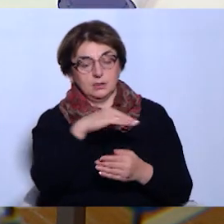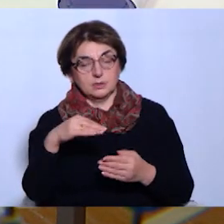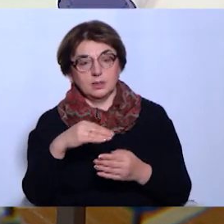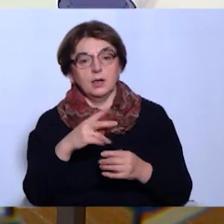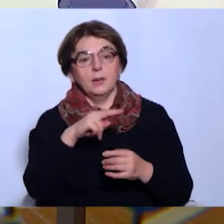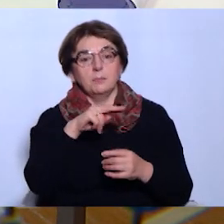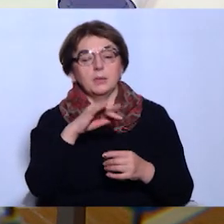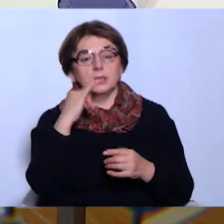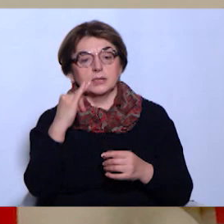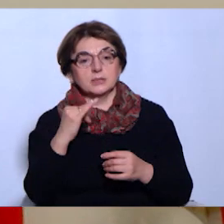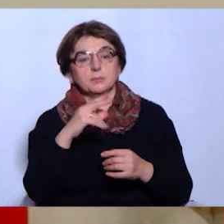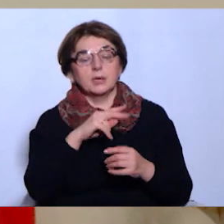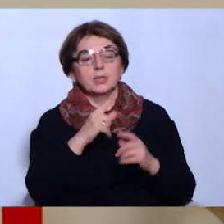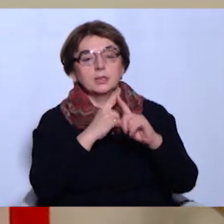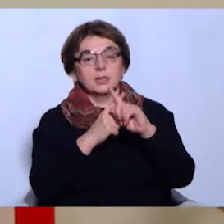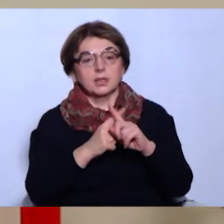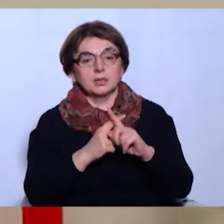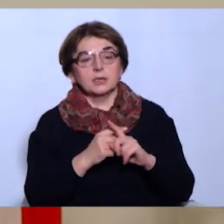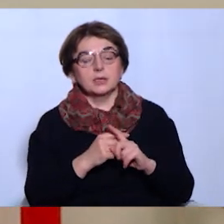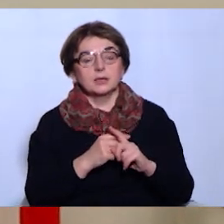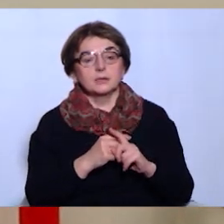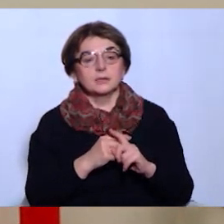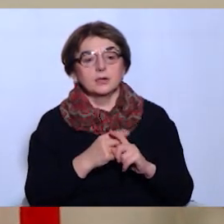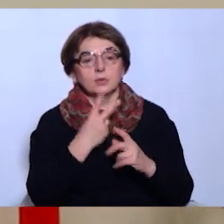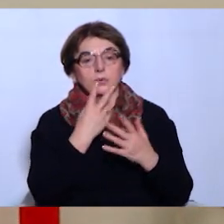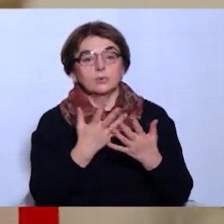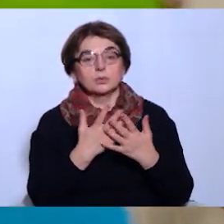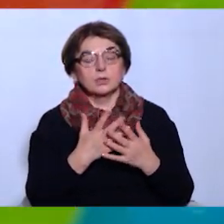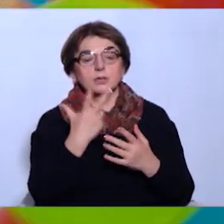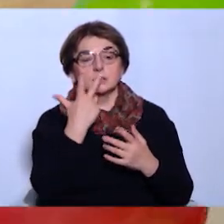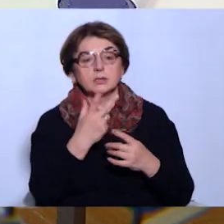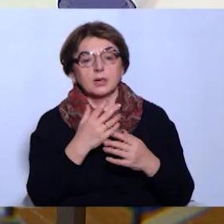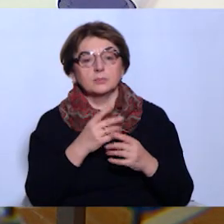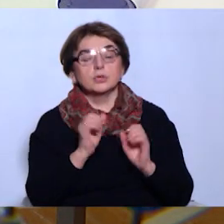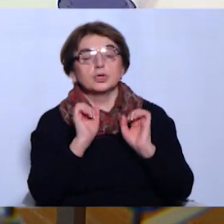და PZ-ი. როგორც ხედავთ, მას აქვს სამი შესაძლო